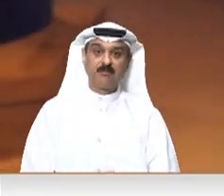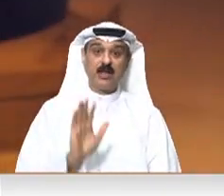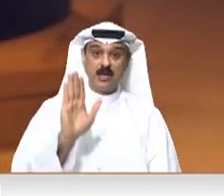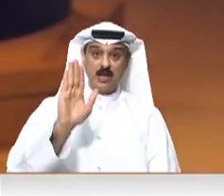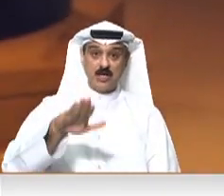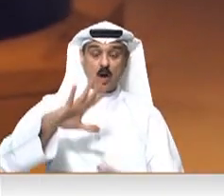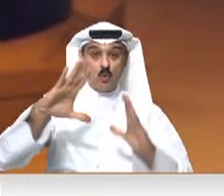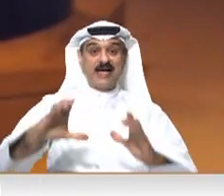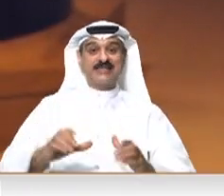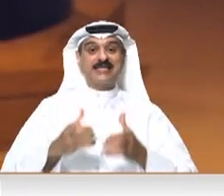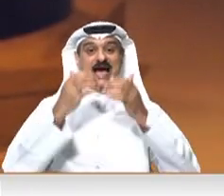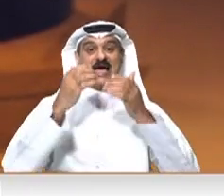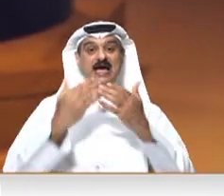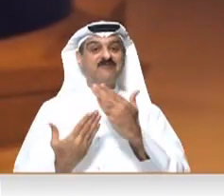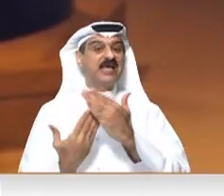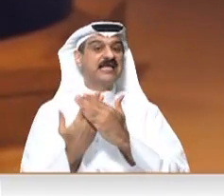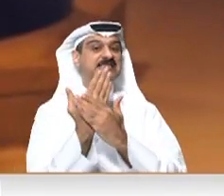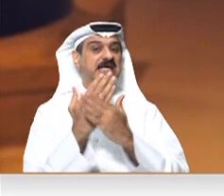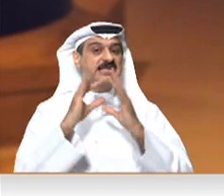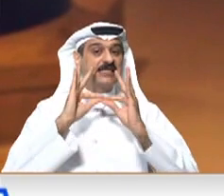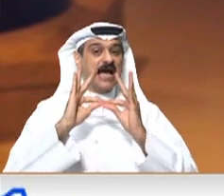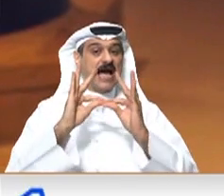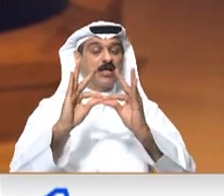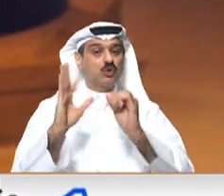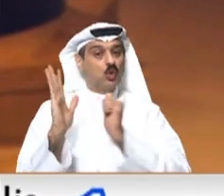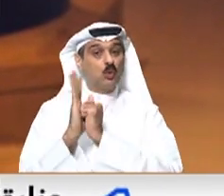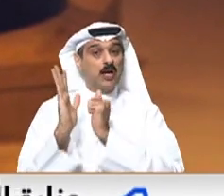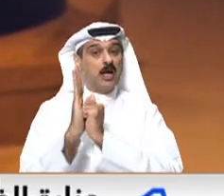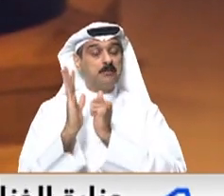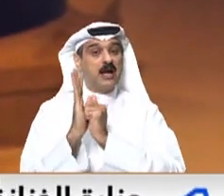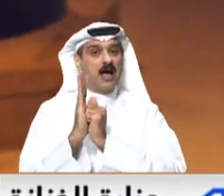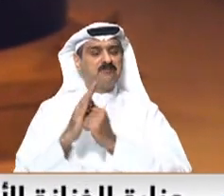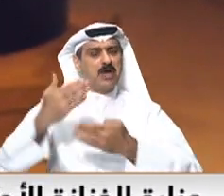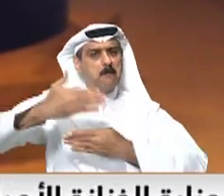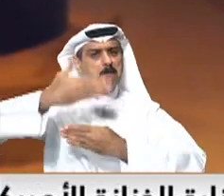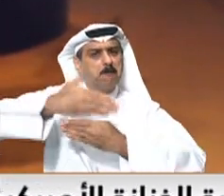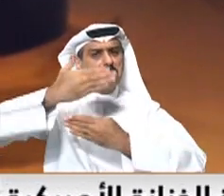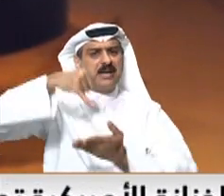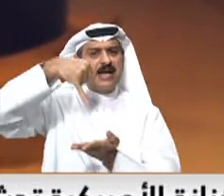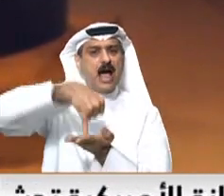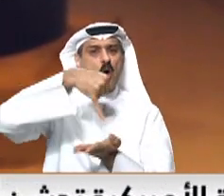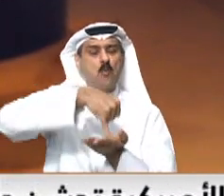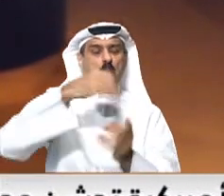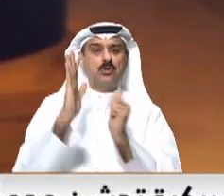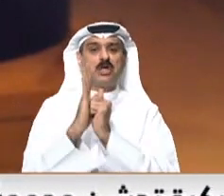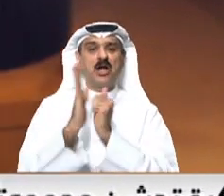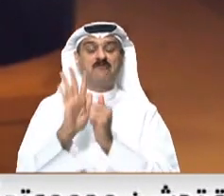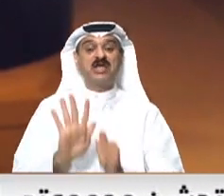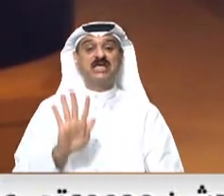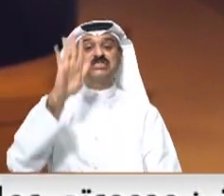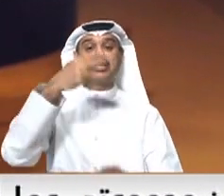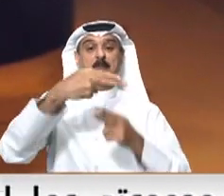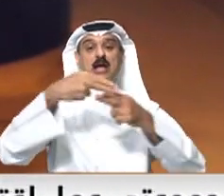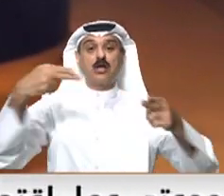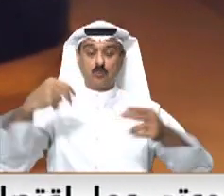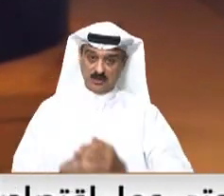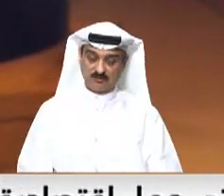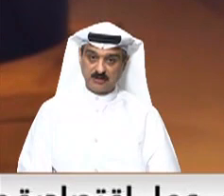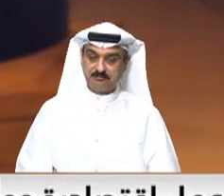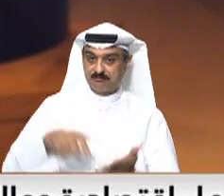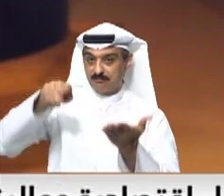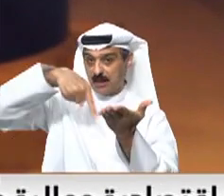الطاقه المتجدده، وكذلك الاسكان بناء مدن اسكانيه في شمال الكويت. طبعا تم التوقيع